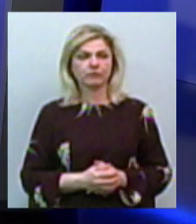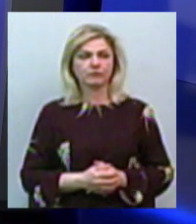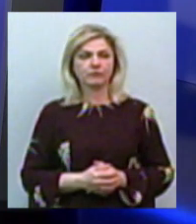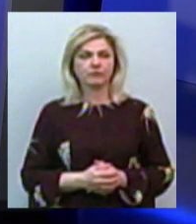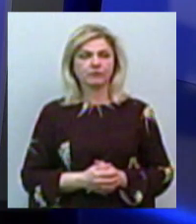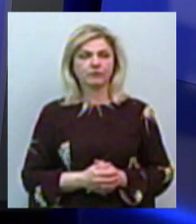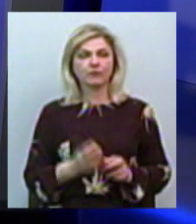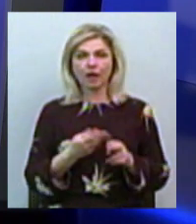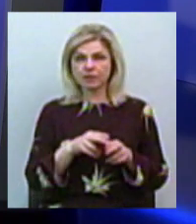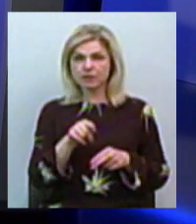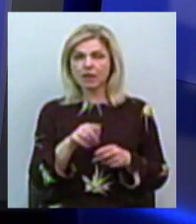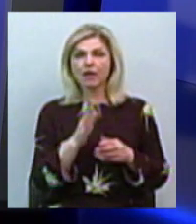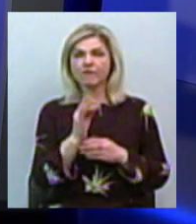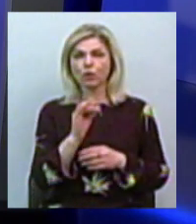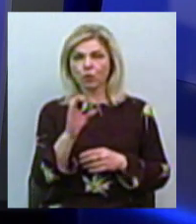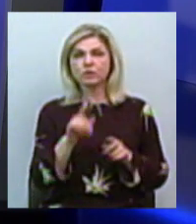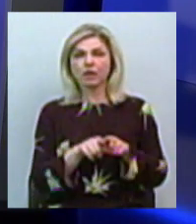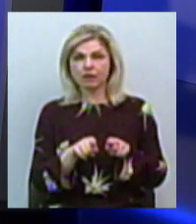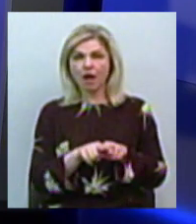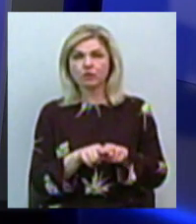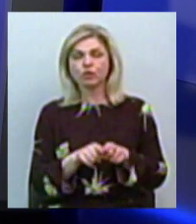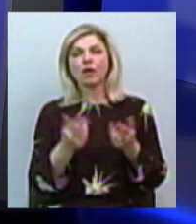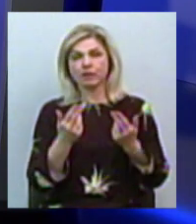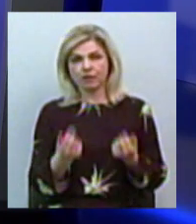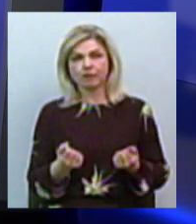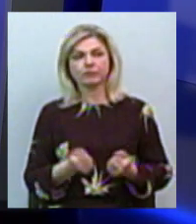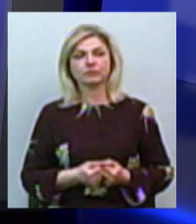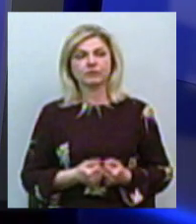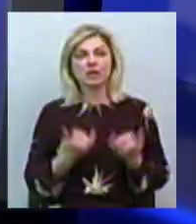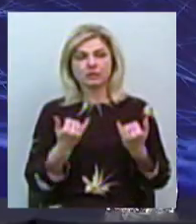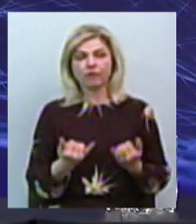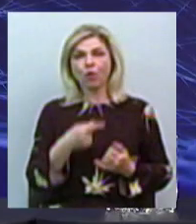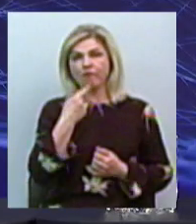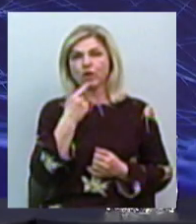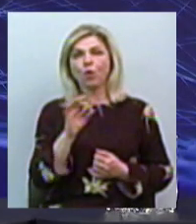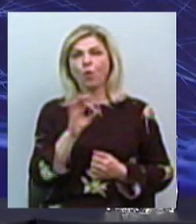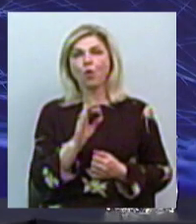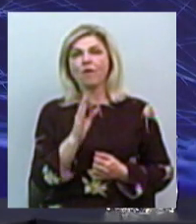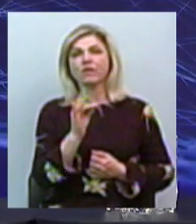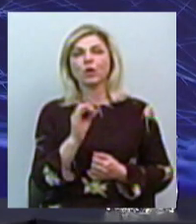мутації, і цей теж, так? Ну, на сьогодні ми кажемо про вірус